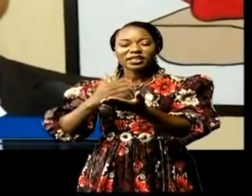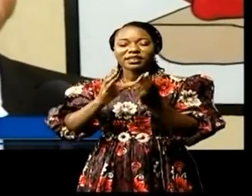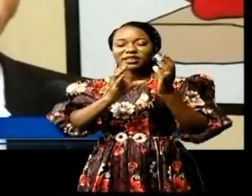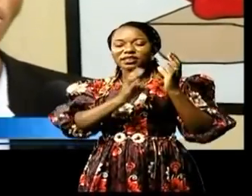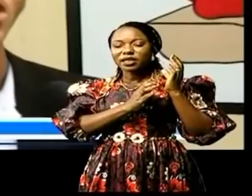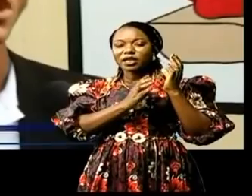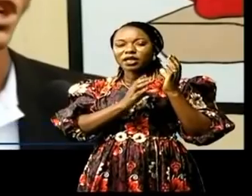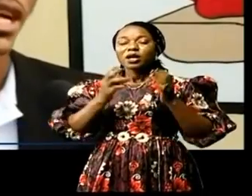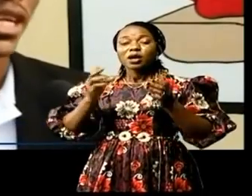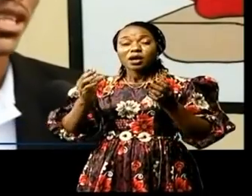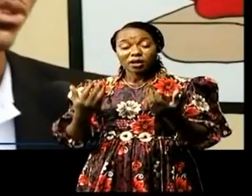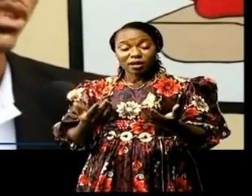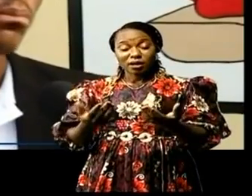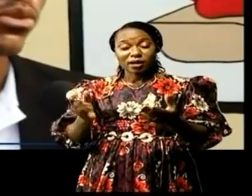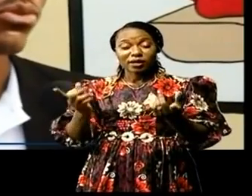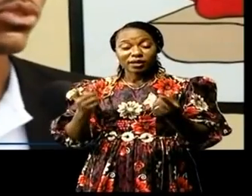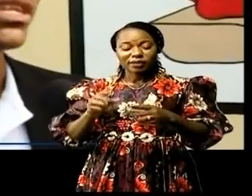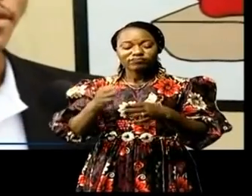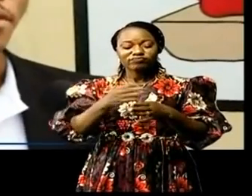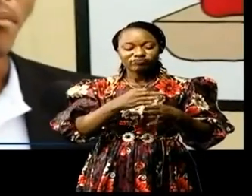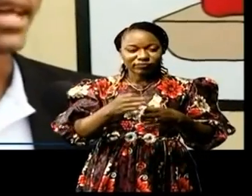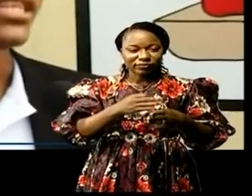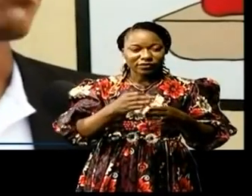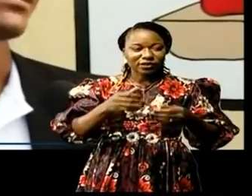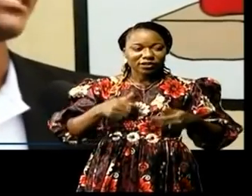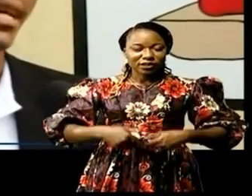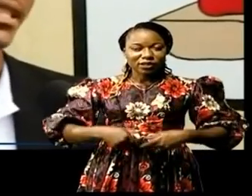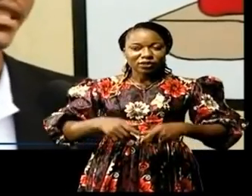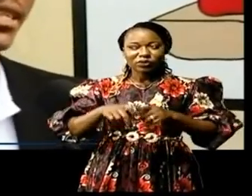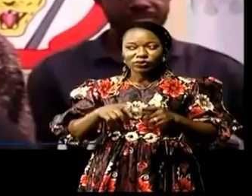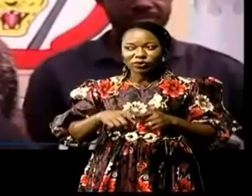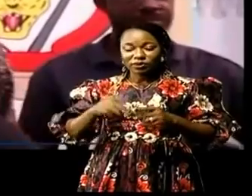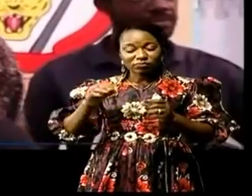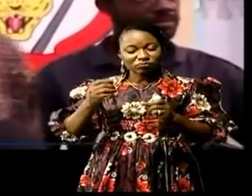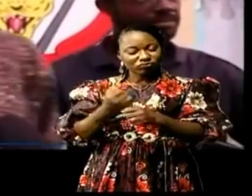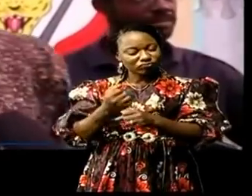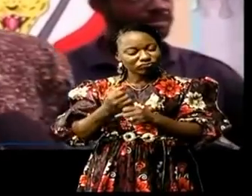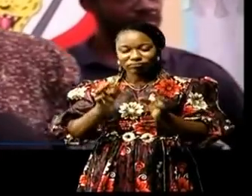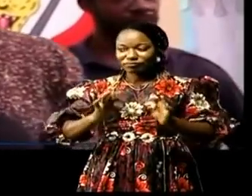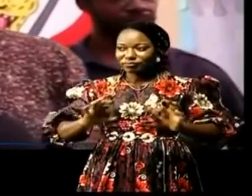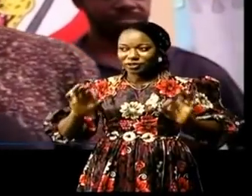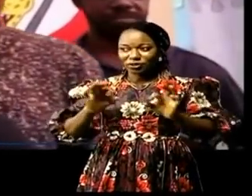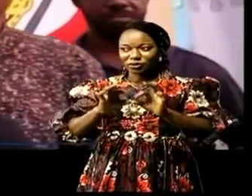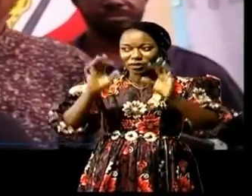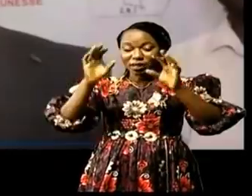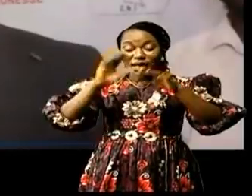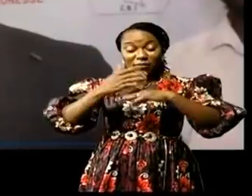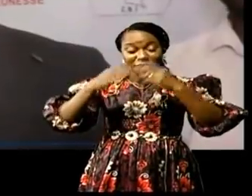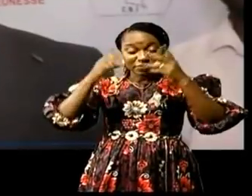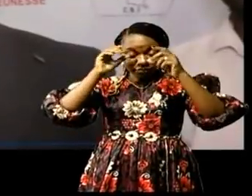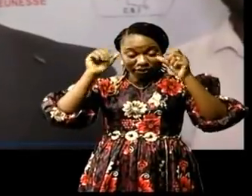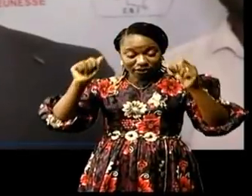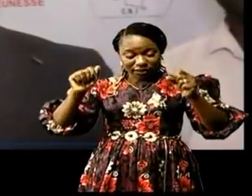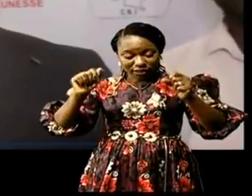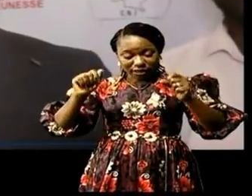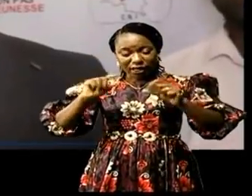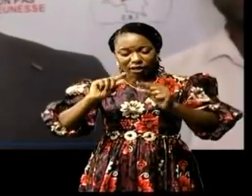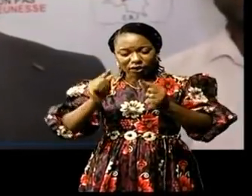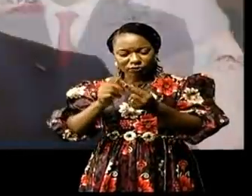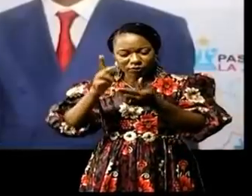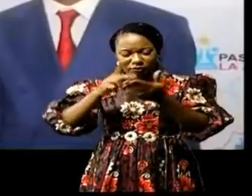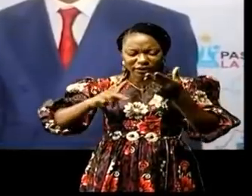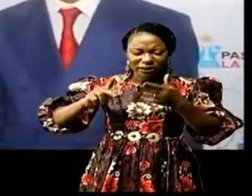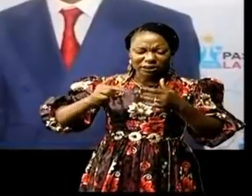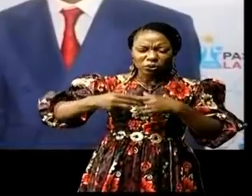qu'après avoir formé ces jeunes-là, ils ont des produits, mais ils n'ont pas de marché. Après les présidents des ligues, des partis politiques,